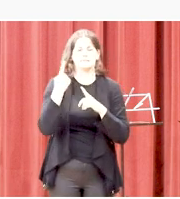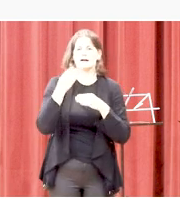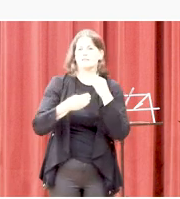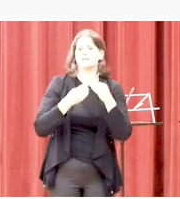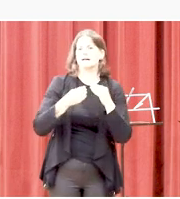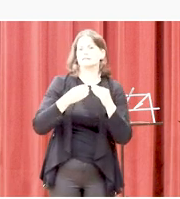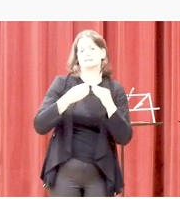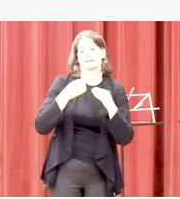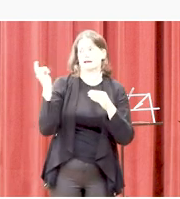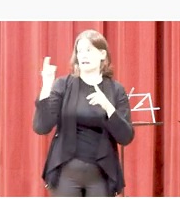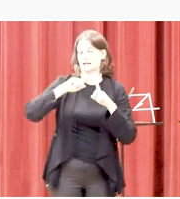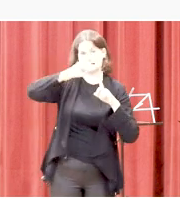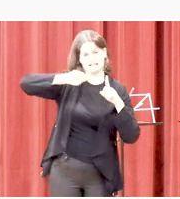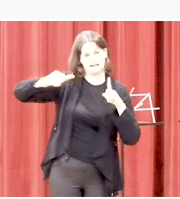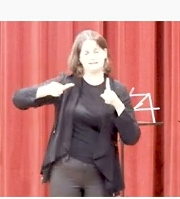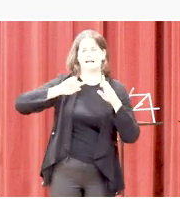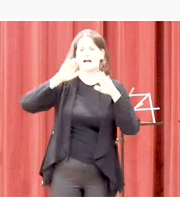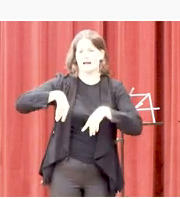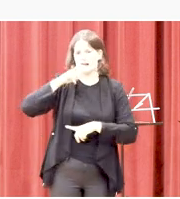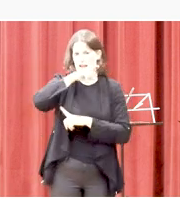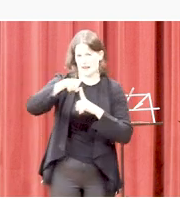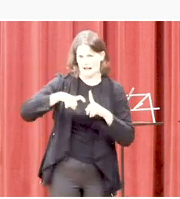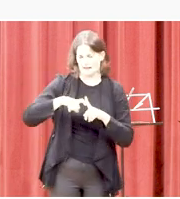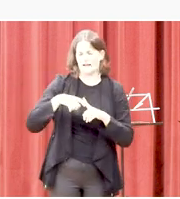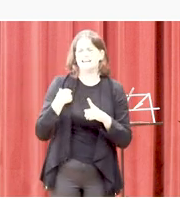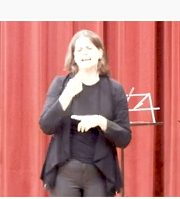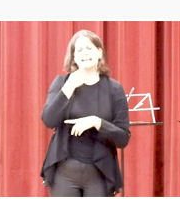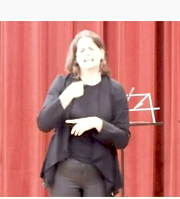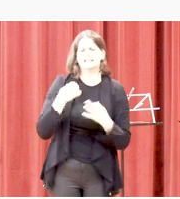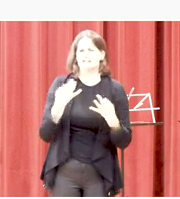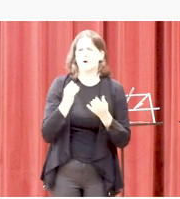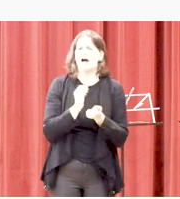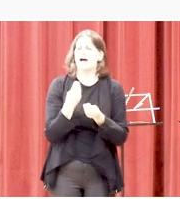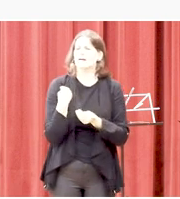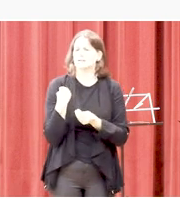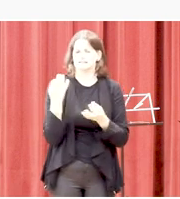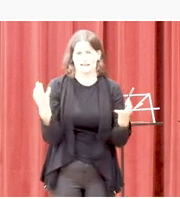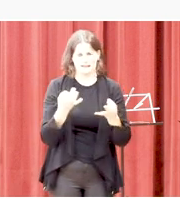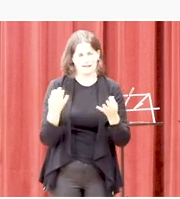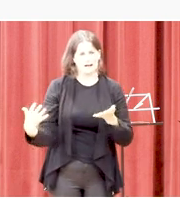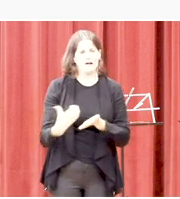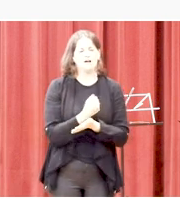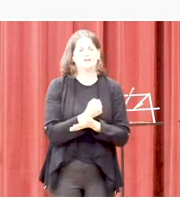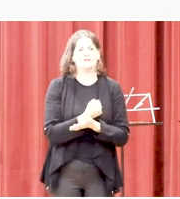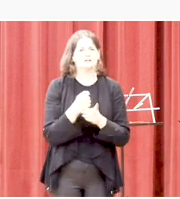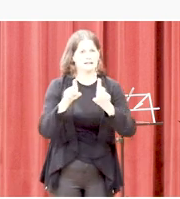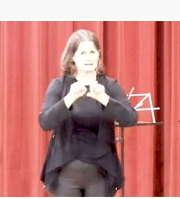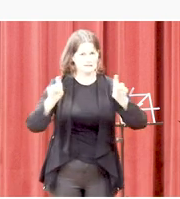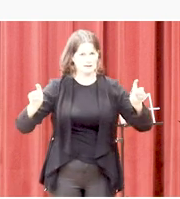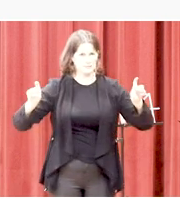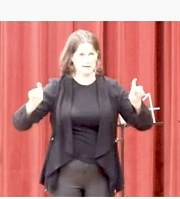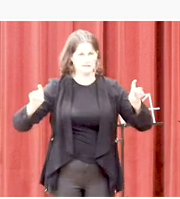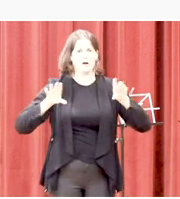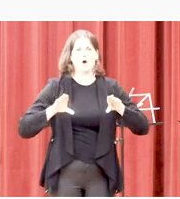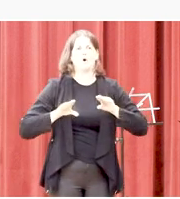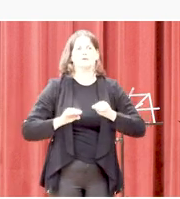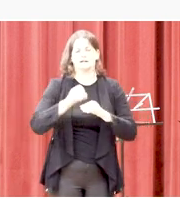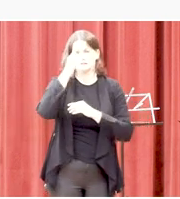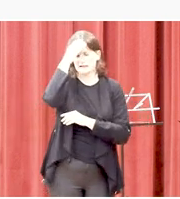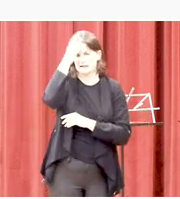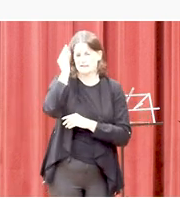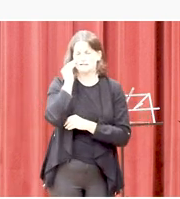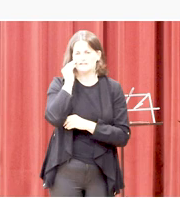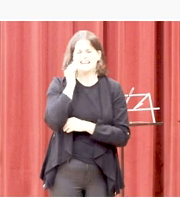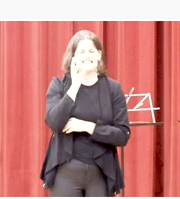empreses utilitzaran la intel·ligència artificial sí o sí. Sí o sí hi haurà. Parla dels riscos de la